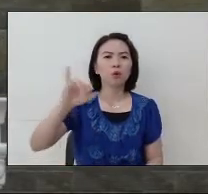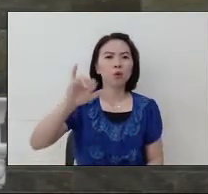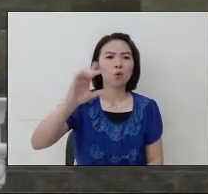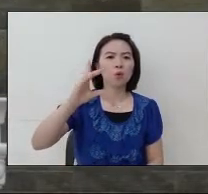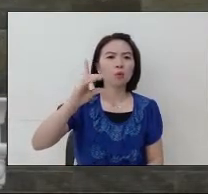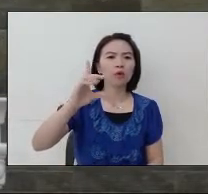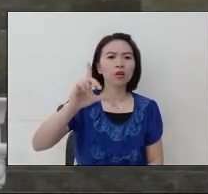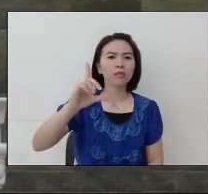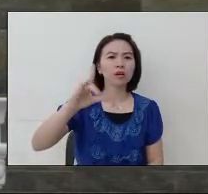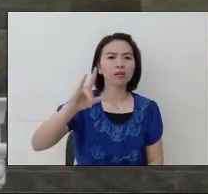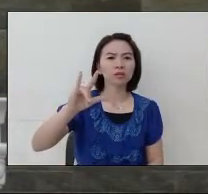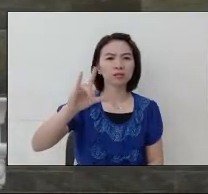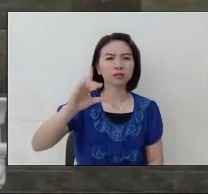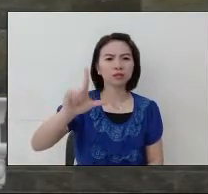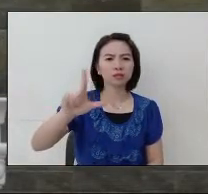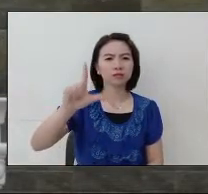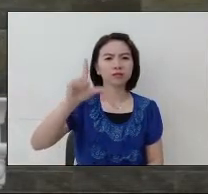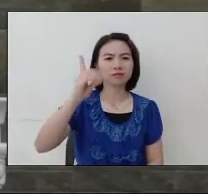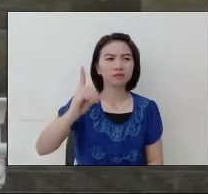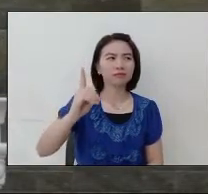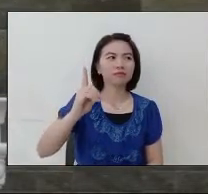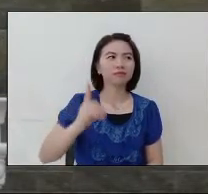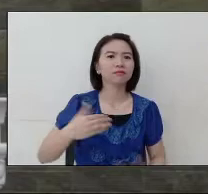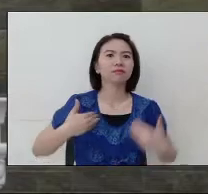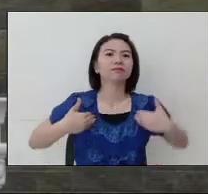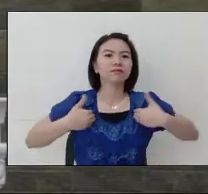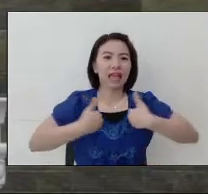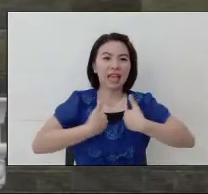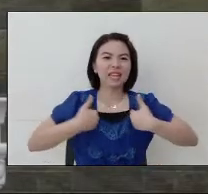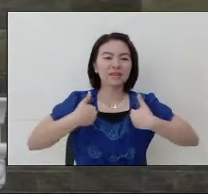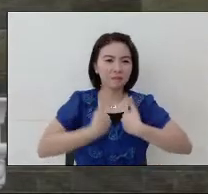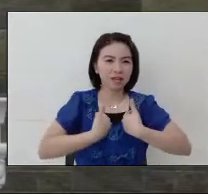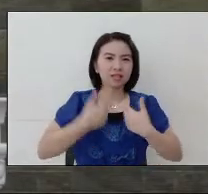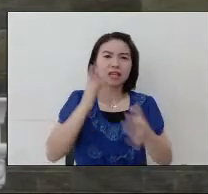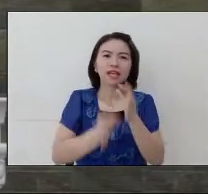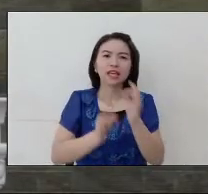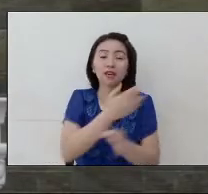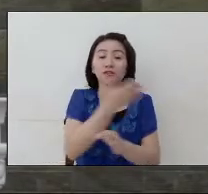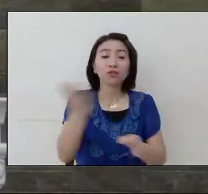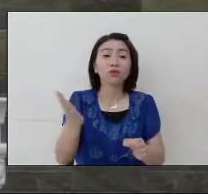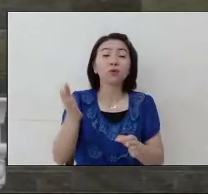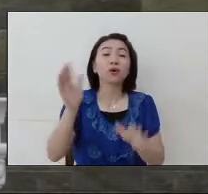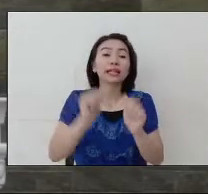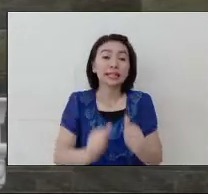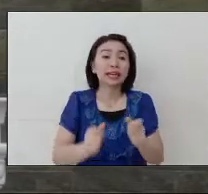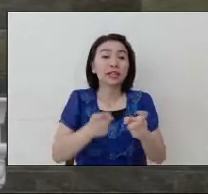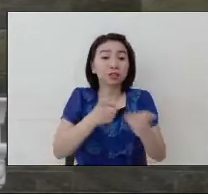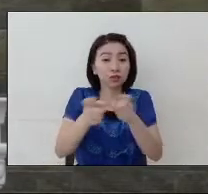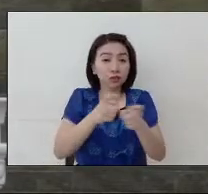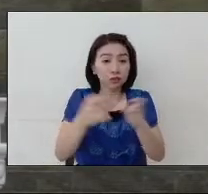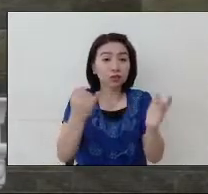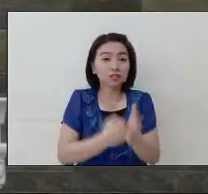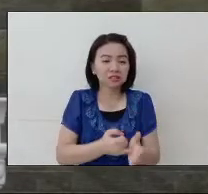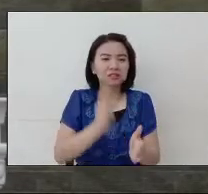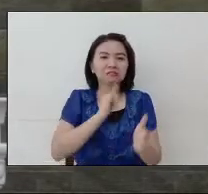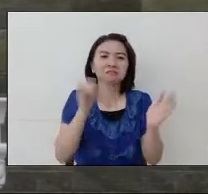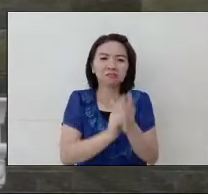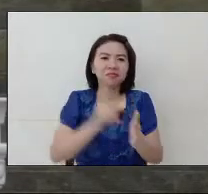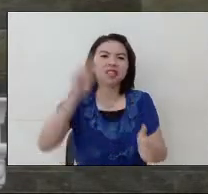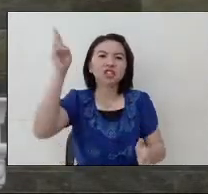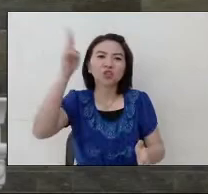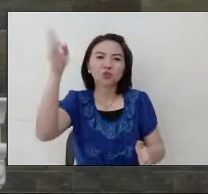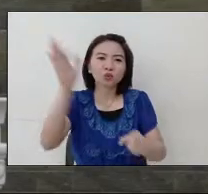Anumang wild, see, na animals. Gaano mang ka-animal yung animal, kapatid. Pag na-tame ho yan,